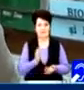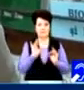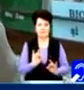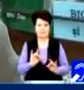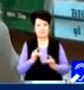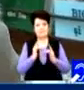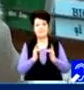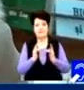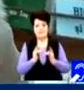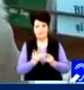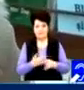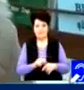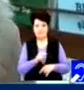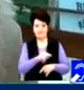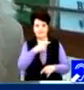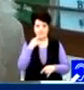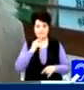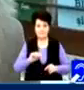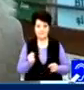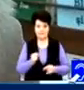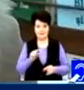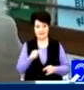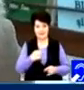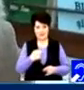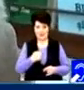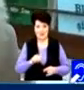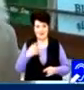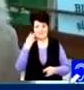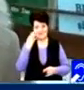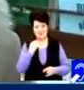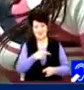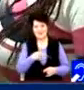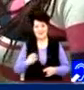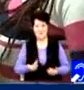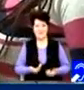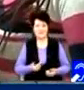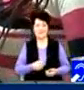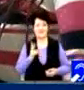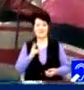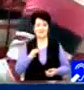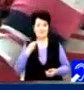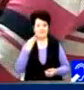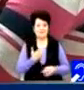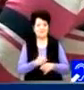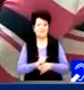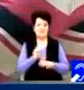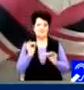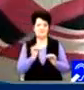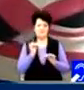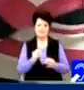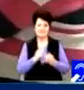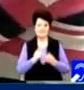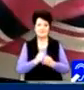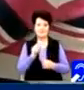cămin și am înțeles că Sara de fapt are mai mulți prieteni decât am eu prieteni în Moldova timp de o viață de 20 de ani și este foarte interesant pentru că